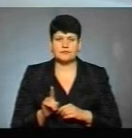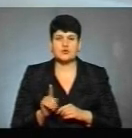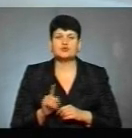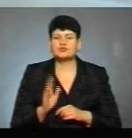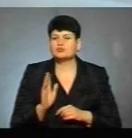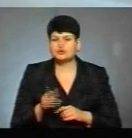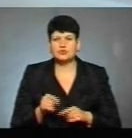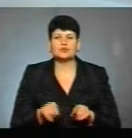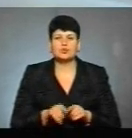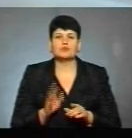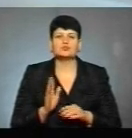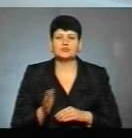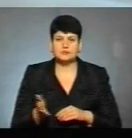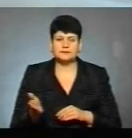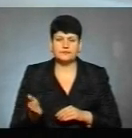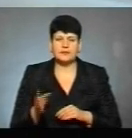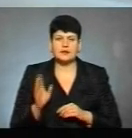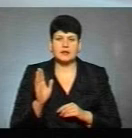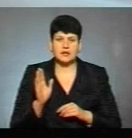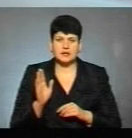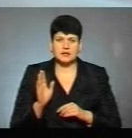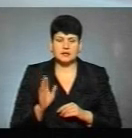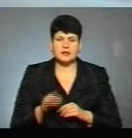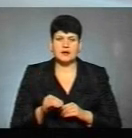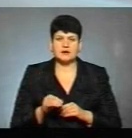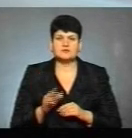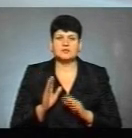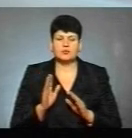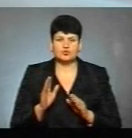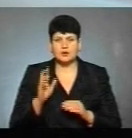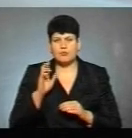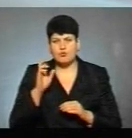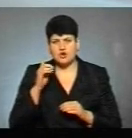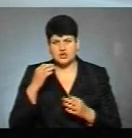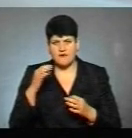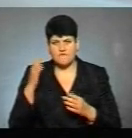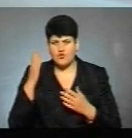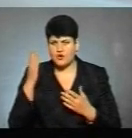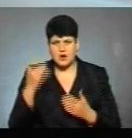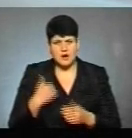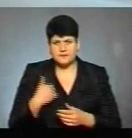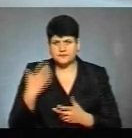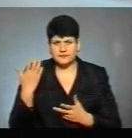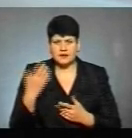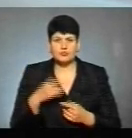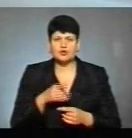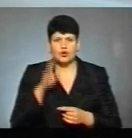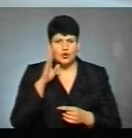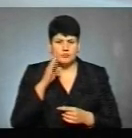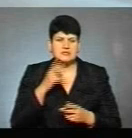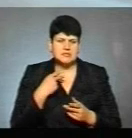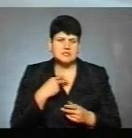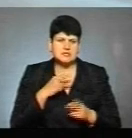що будь там, нехай це діється, яка Божа воля, тому що там ще не такі вон хлопці